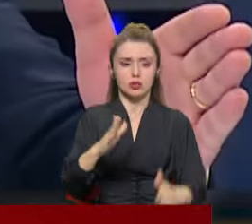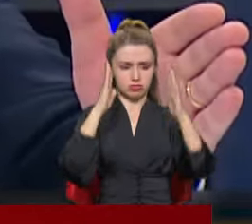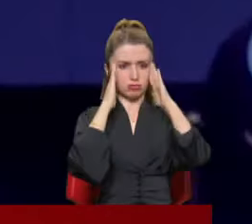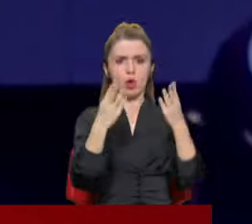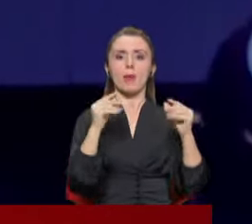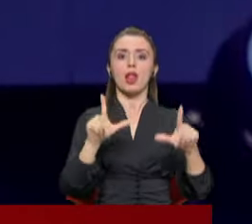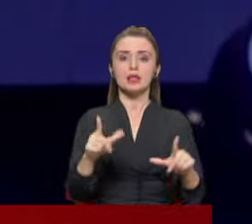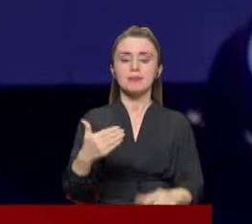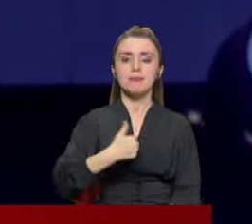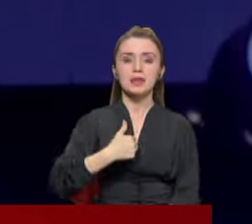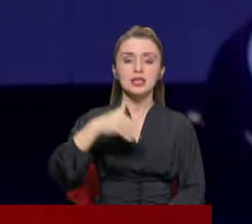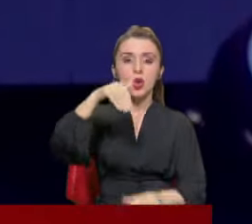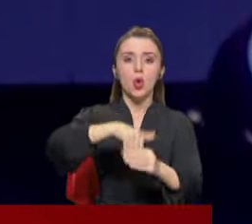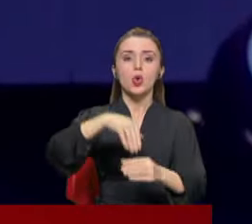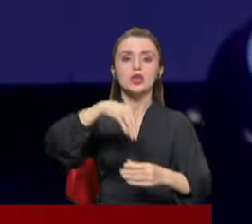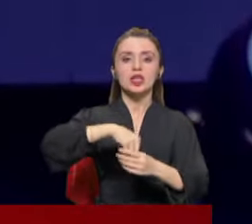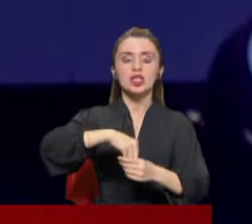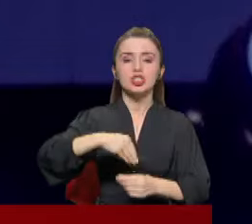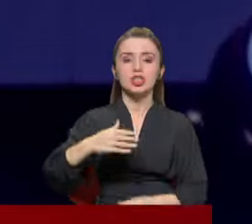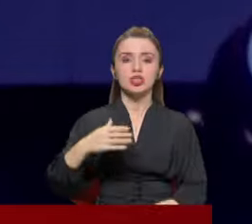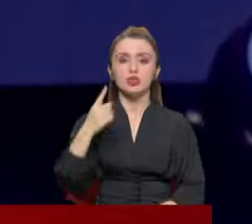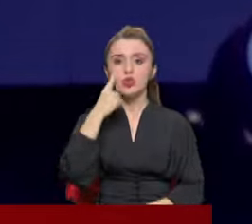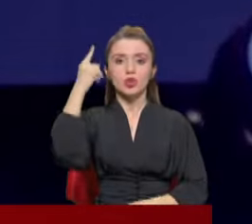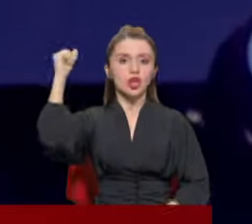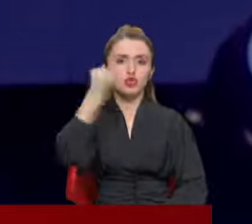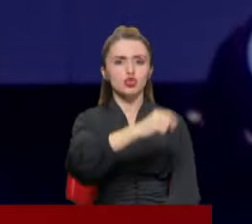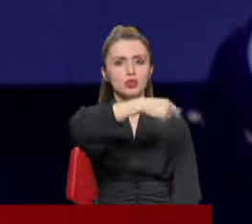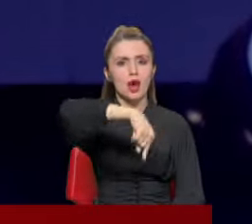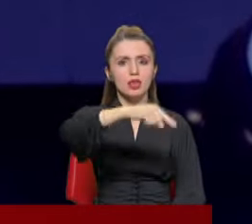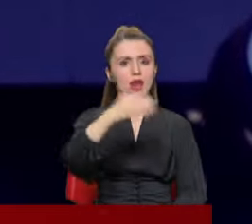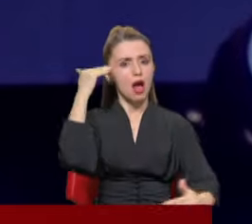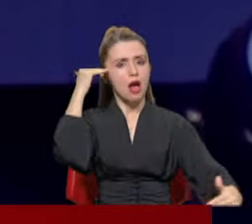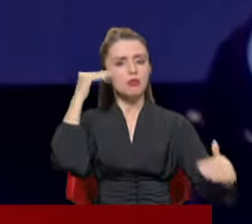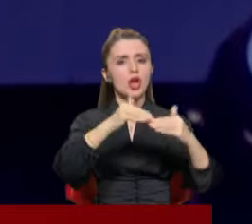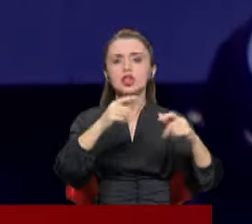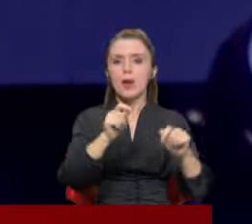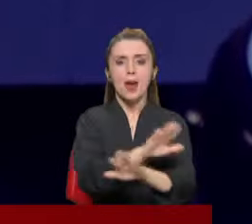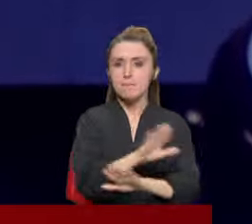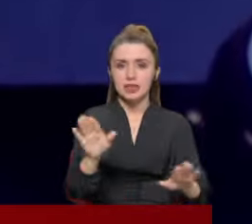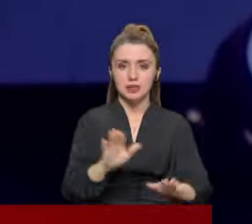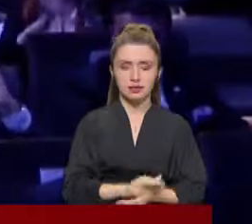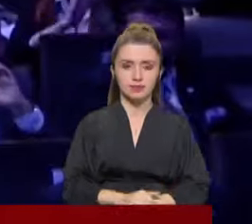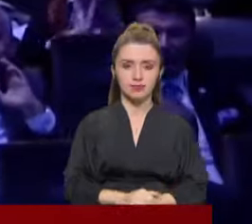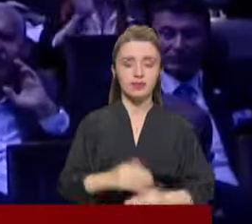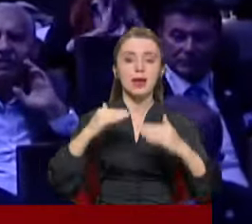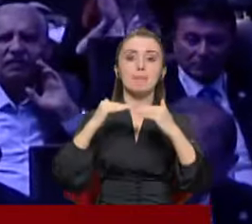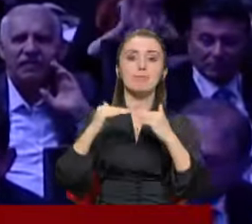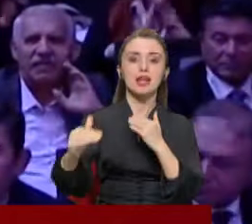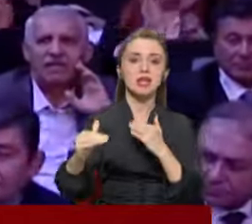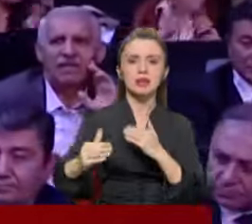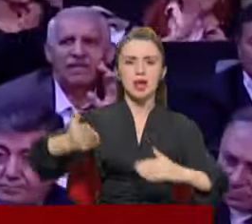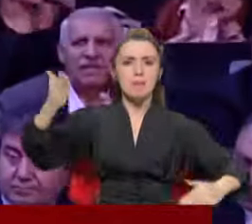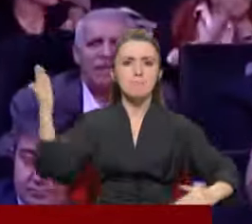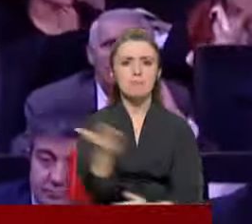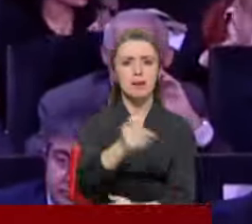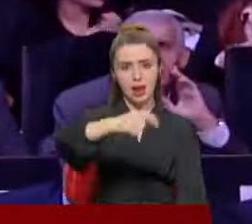duruşunuz olacak. Biz oy uğruna Cumhuriyet düşmanlarıyla uzlaşı peşinde koşmayız. Milletimize